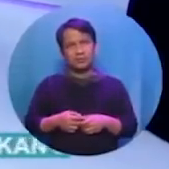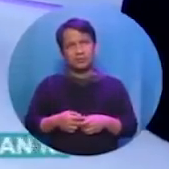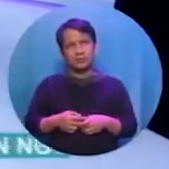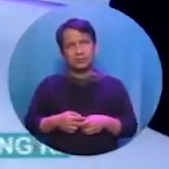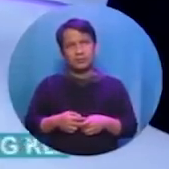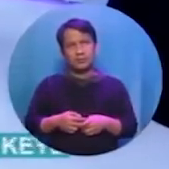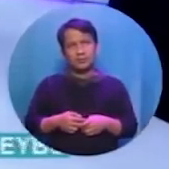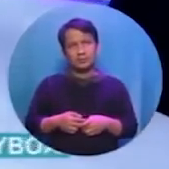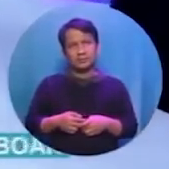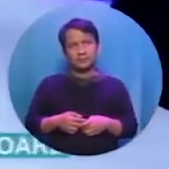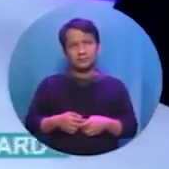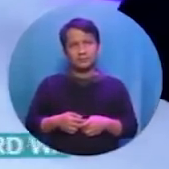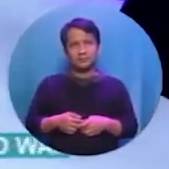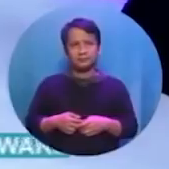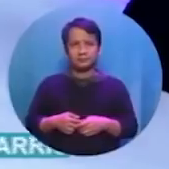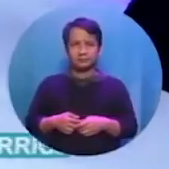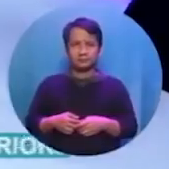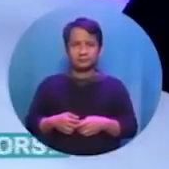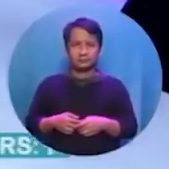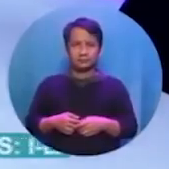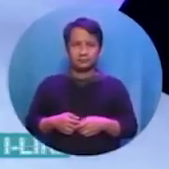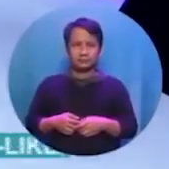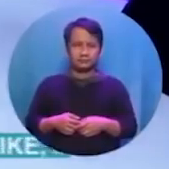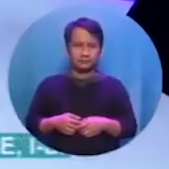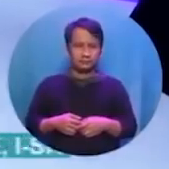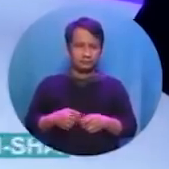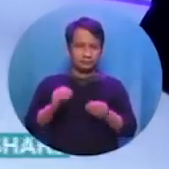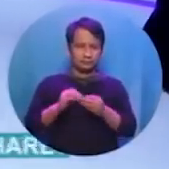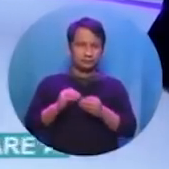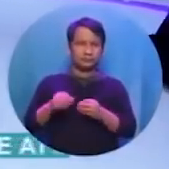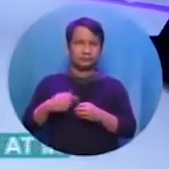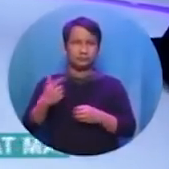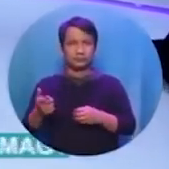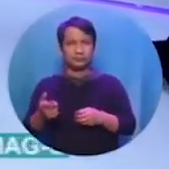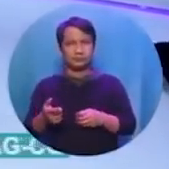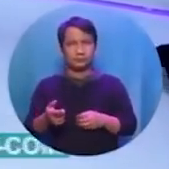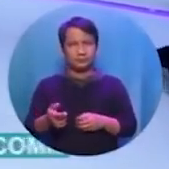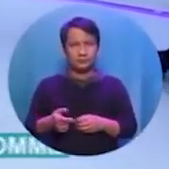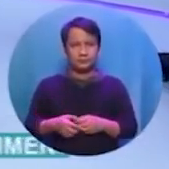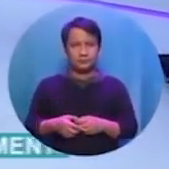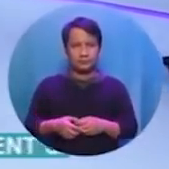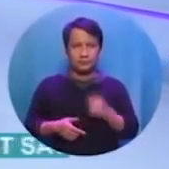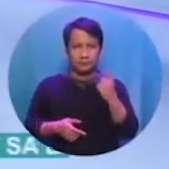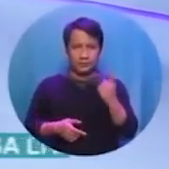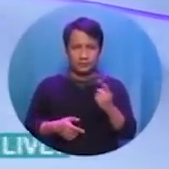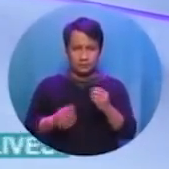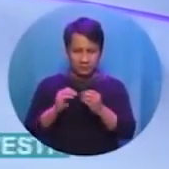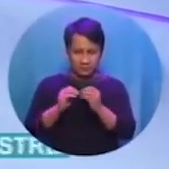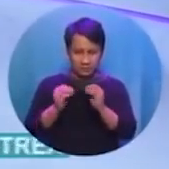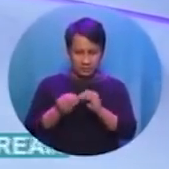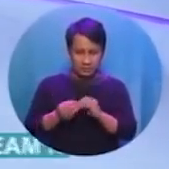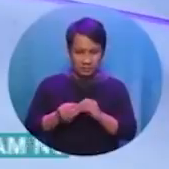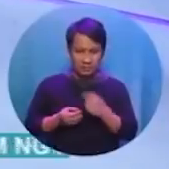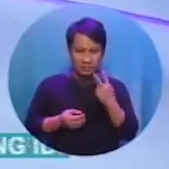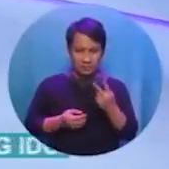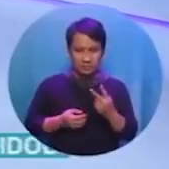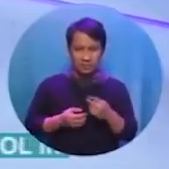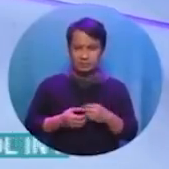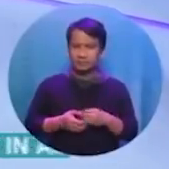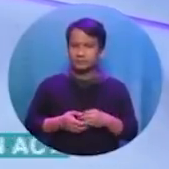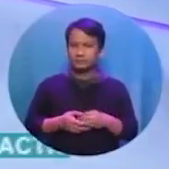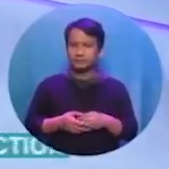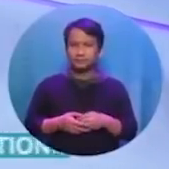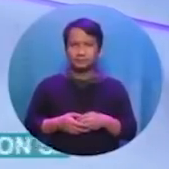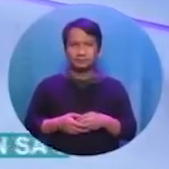Seryoso? May isa pang number. Oh, pagbigyan natin, may isa pang number.